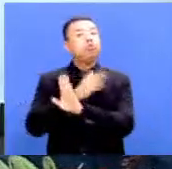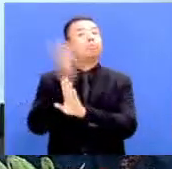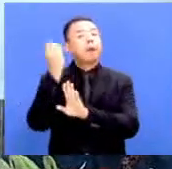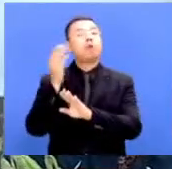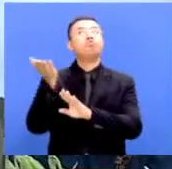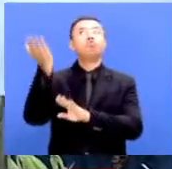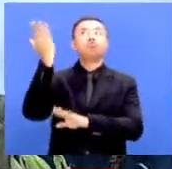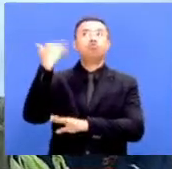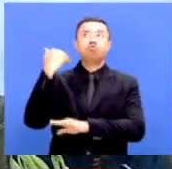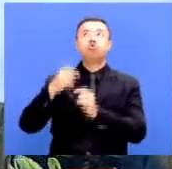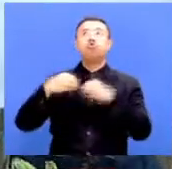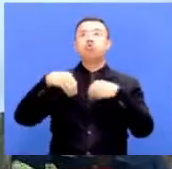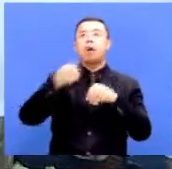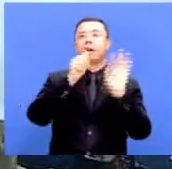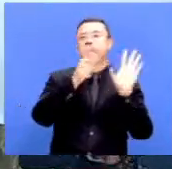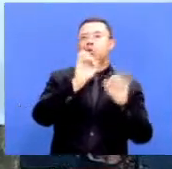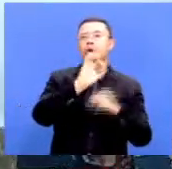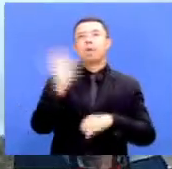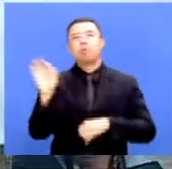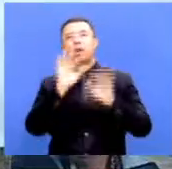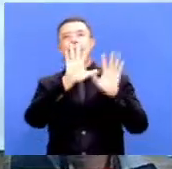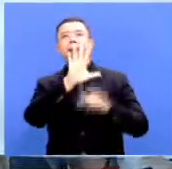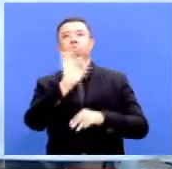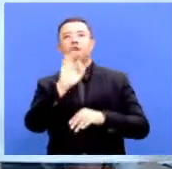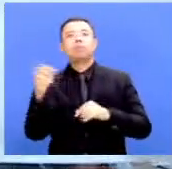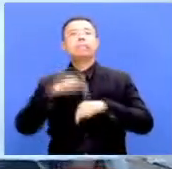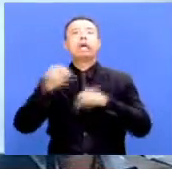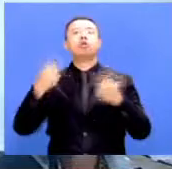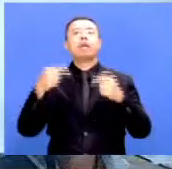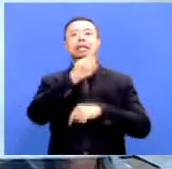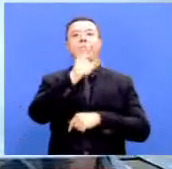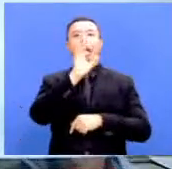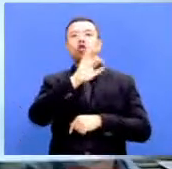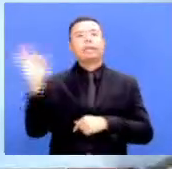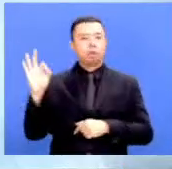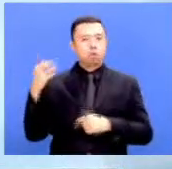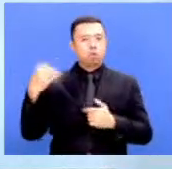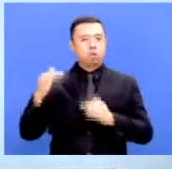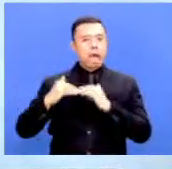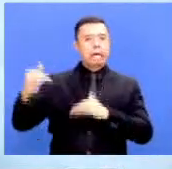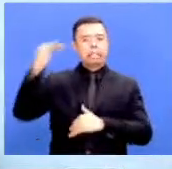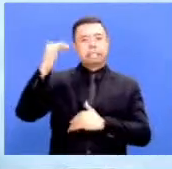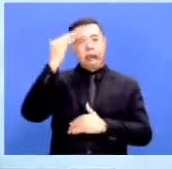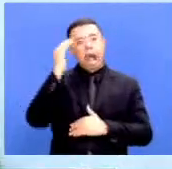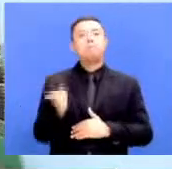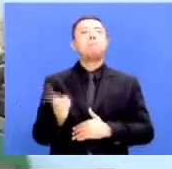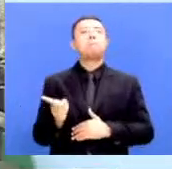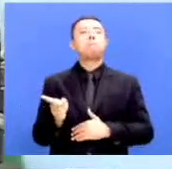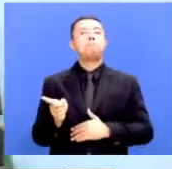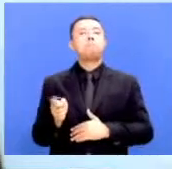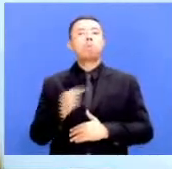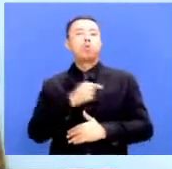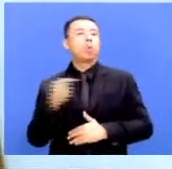Cabai biasanya 60-50, sekarang udah 100. Ini kira-kira penyebabnya apa sih? Apa